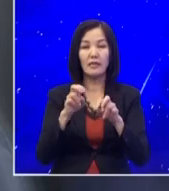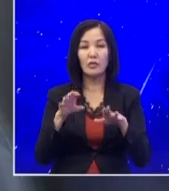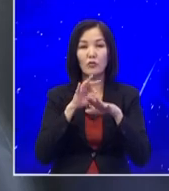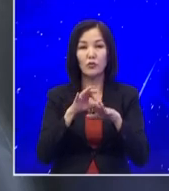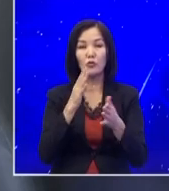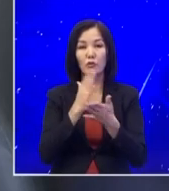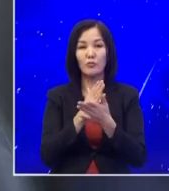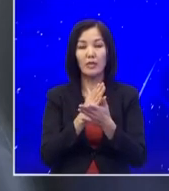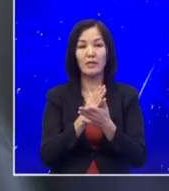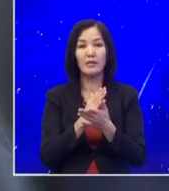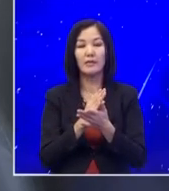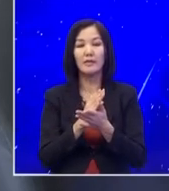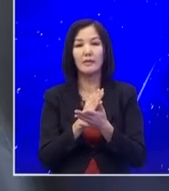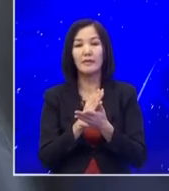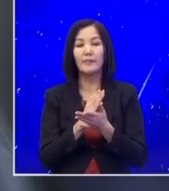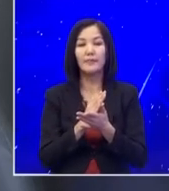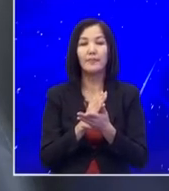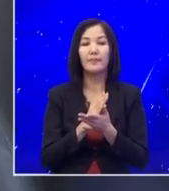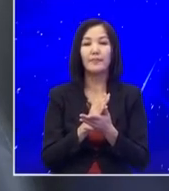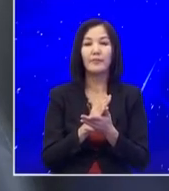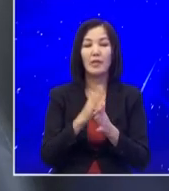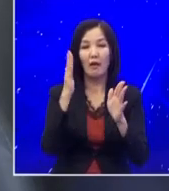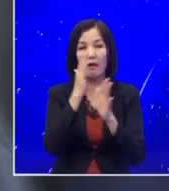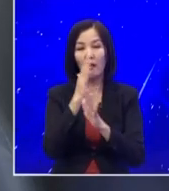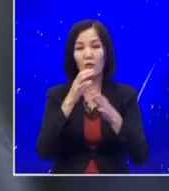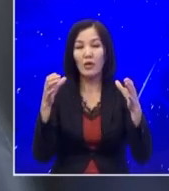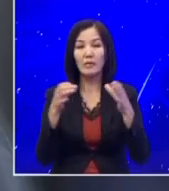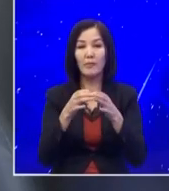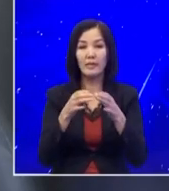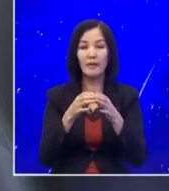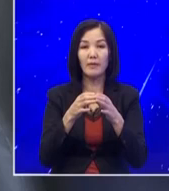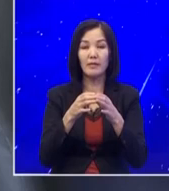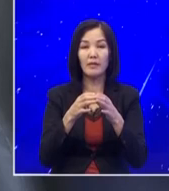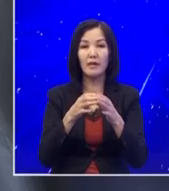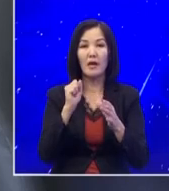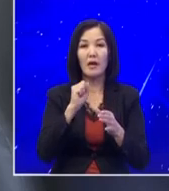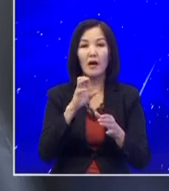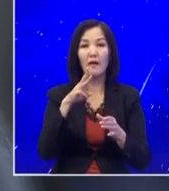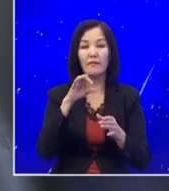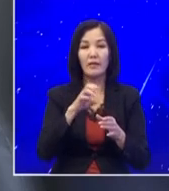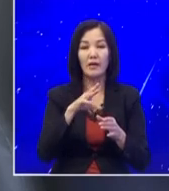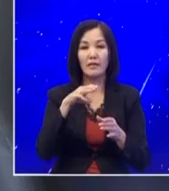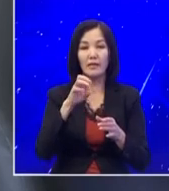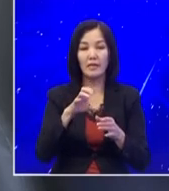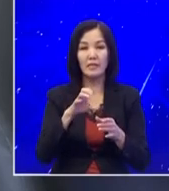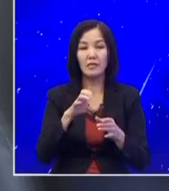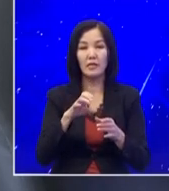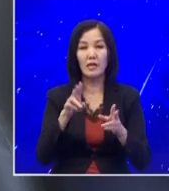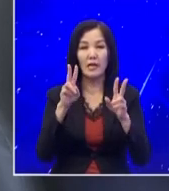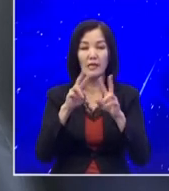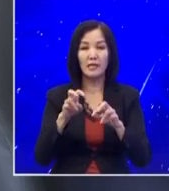мақсатында жүргізіп жатыр. Рейдтік жұмыстар экология департаментінің автотест және дымамер құрылғылар арқылы